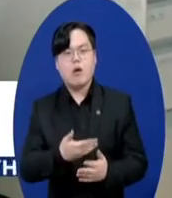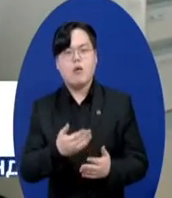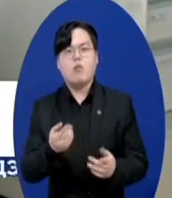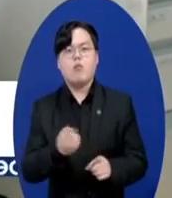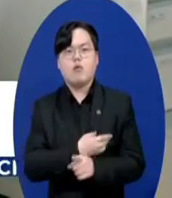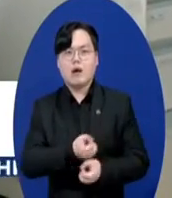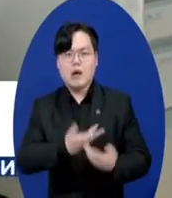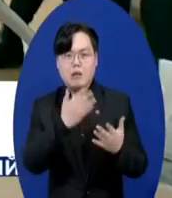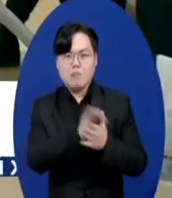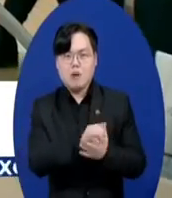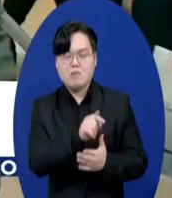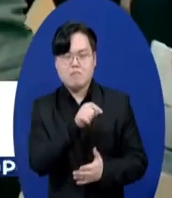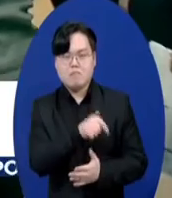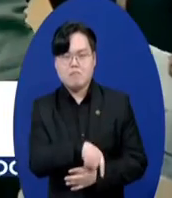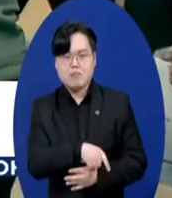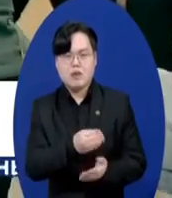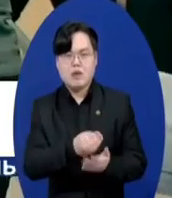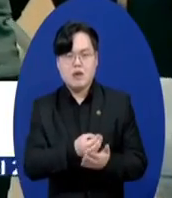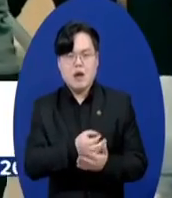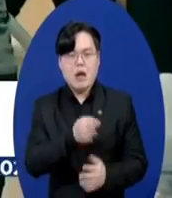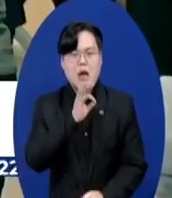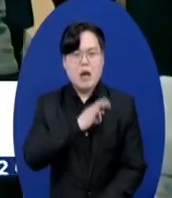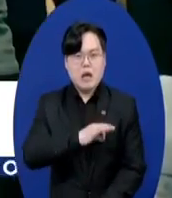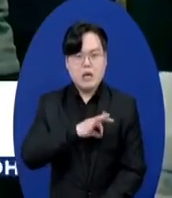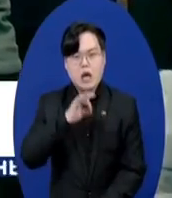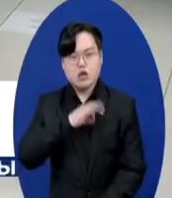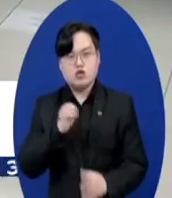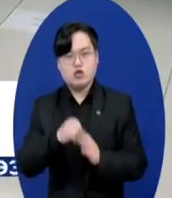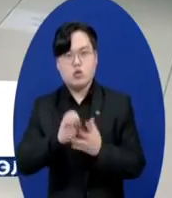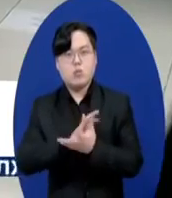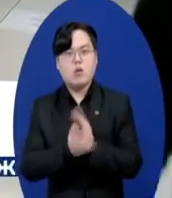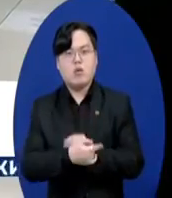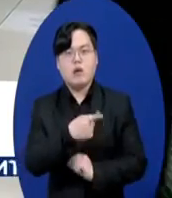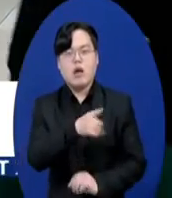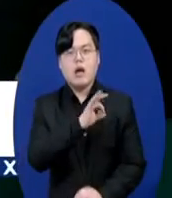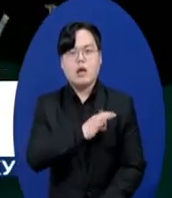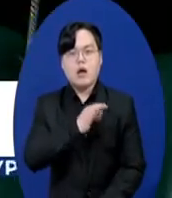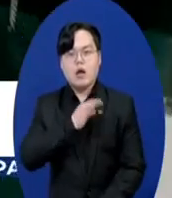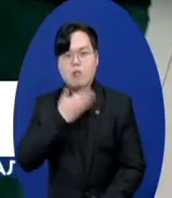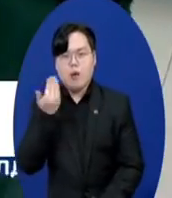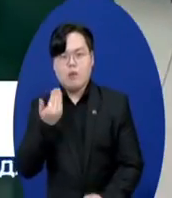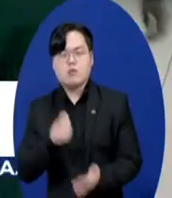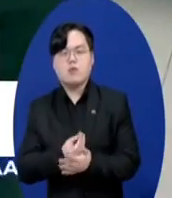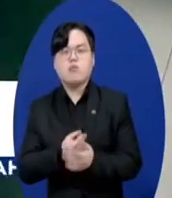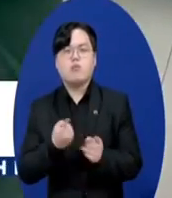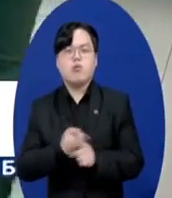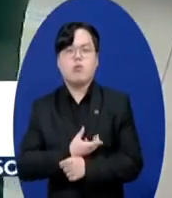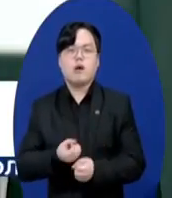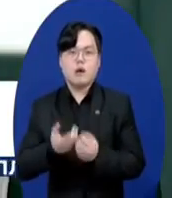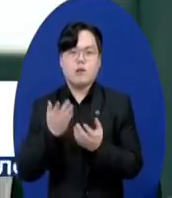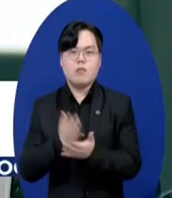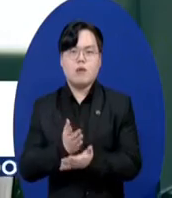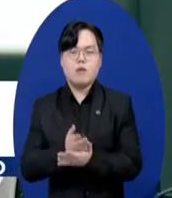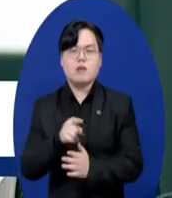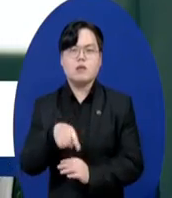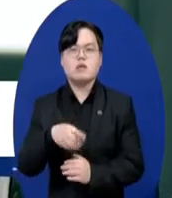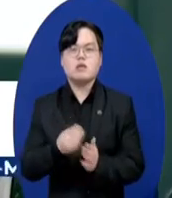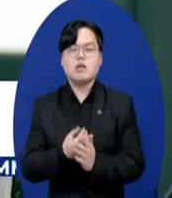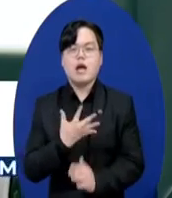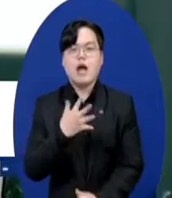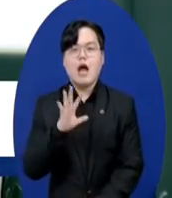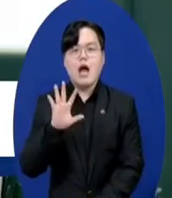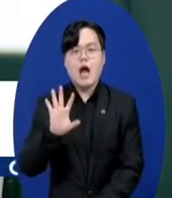хамтын ажиллагааны гэрээ байгуулалтаач зөвхөн нэг тал ашигтай байхаар зохицуулт хийсэн байсныг төрийн өмчийн бодлого зохицуултын газраас мэдээллээ.